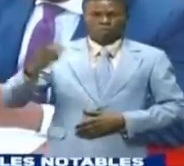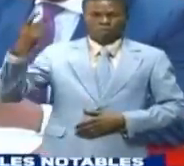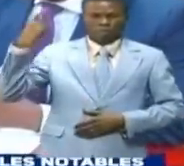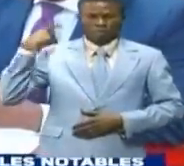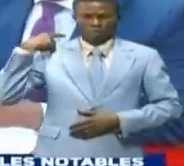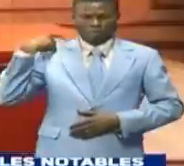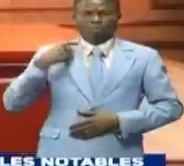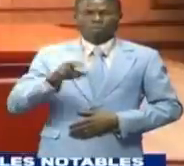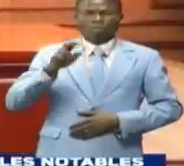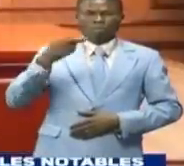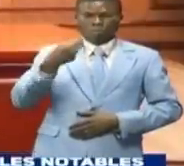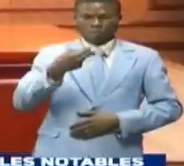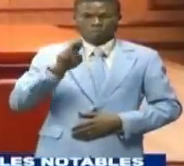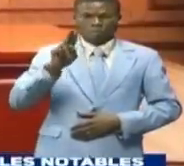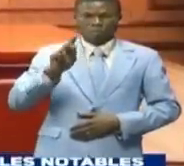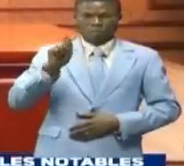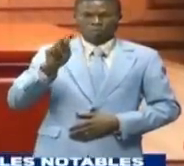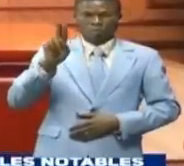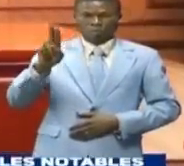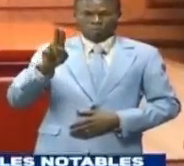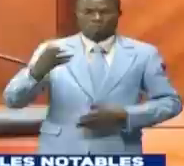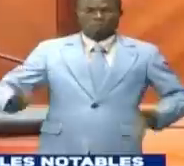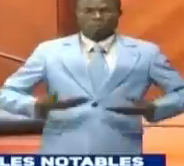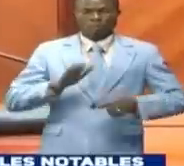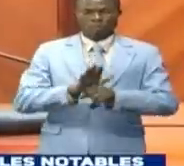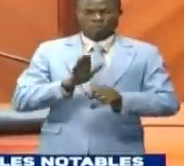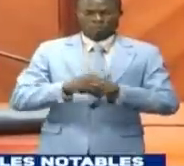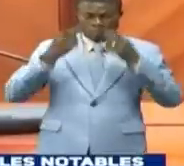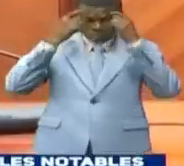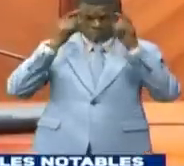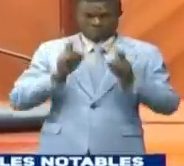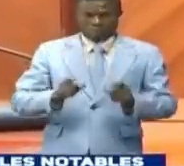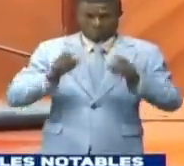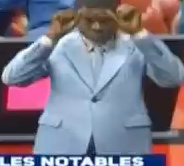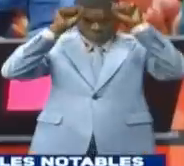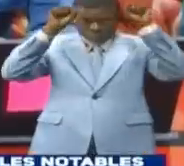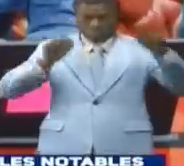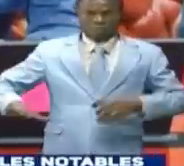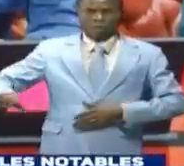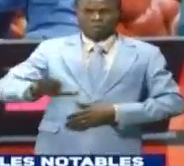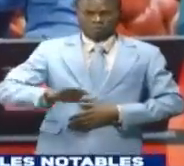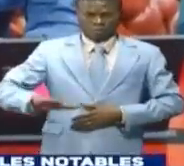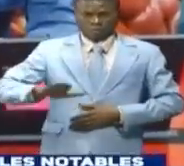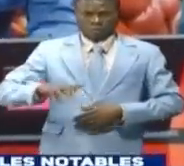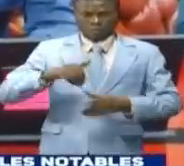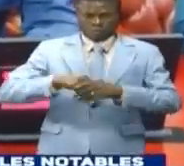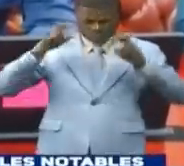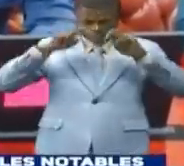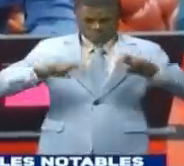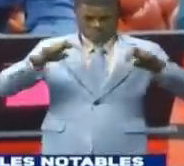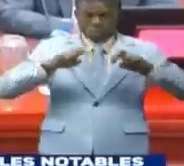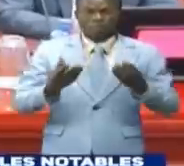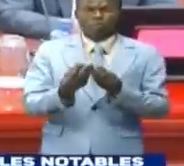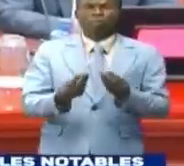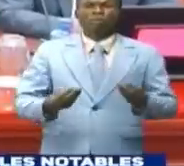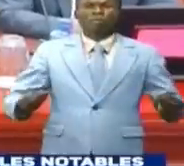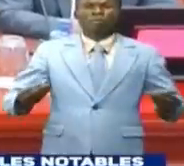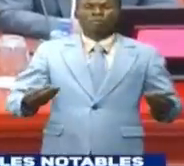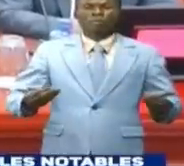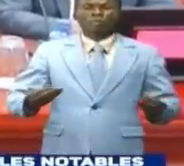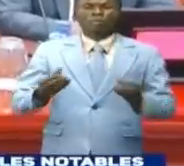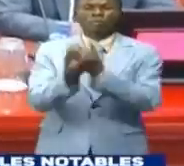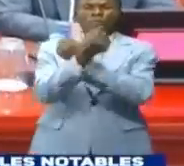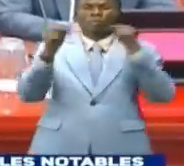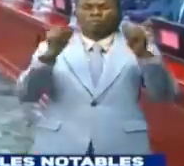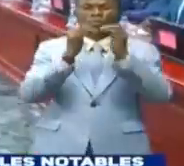Hutu ont vivement salué l'engagement et la détermination du président de la République dans la recherche des solutions de restaurer la